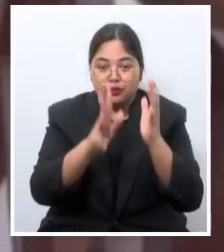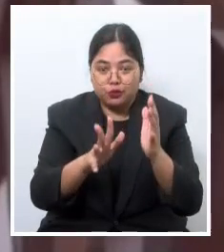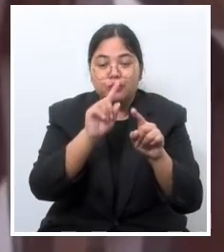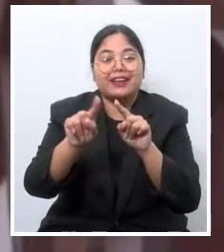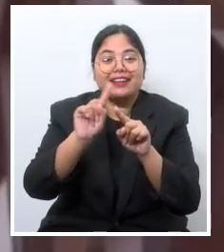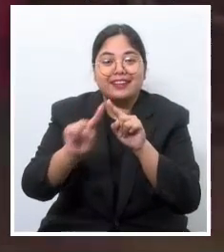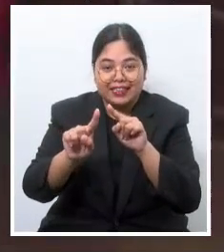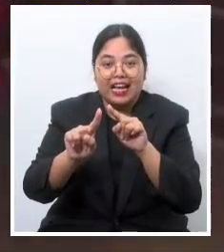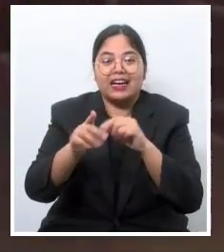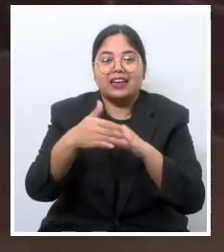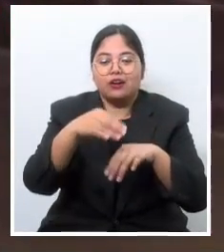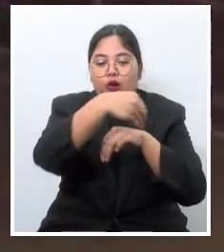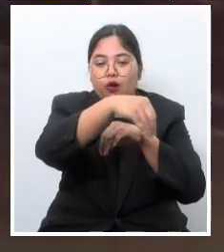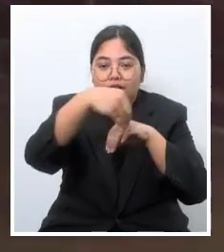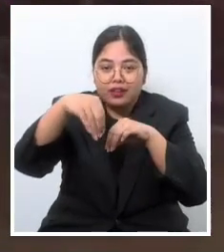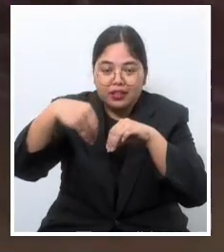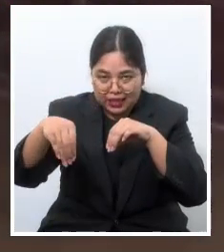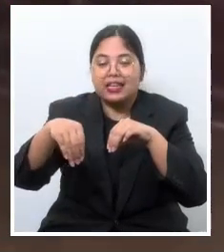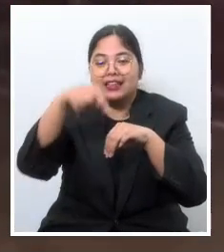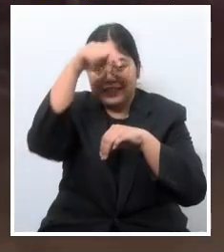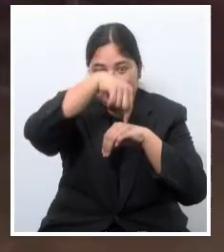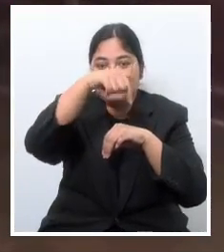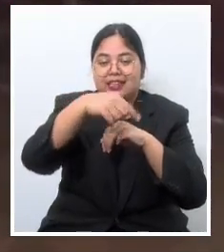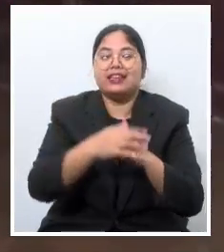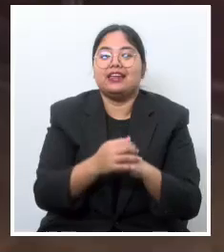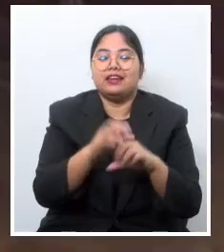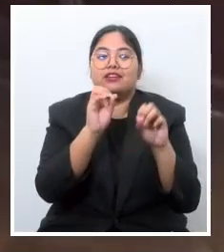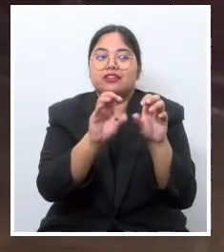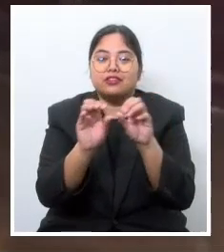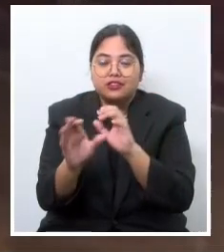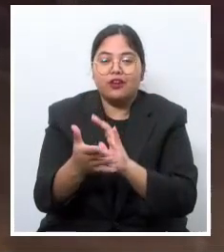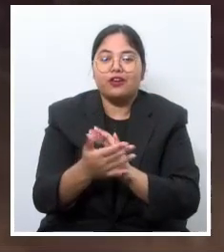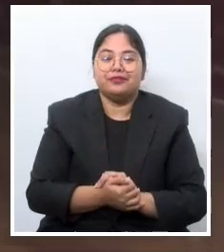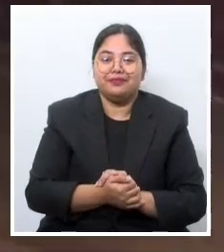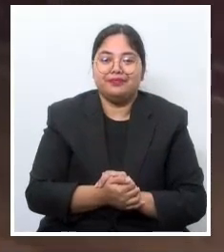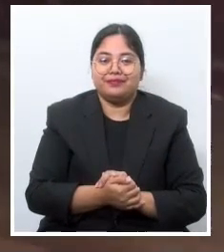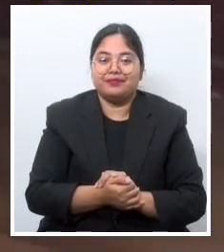สำนักงานเขตพื้นที่อุ3เขต